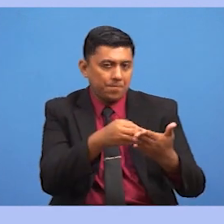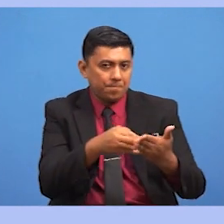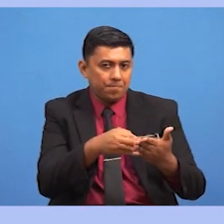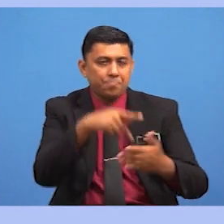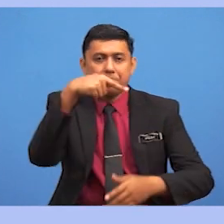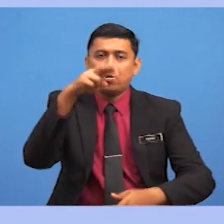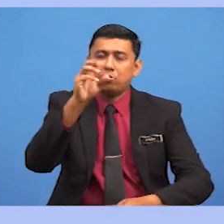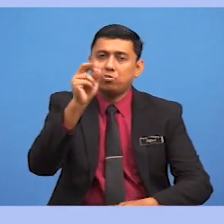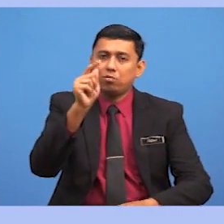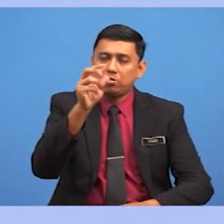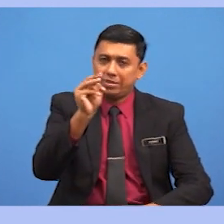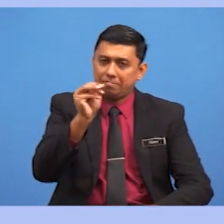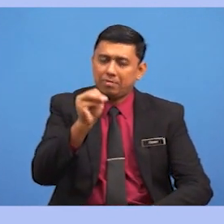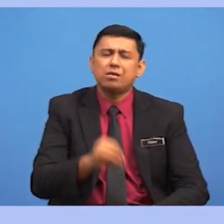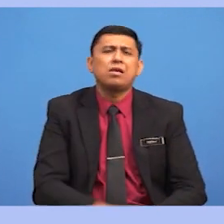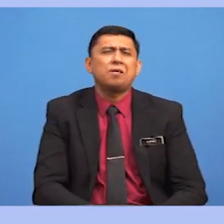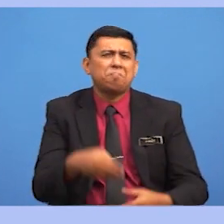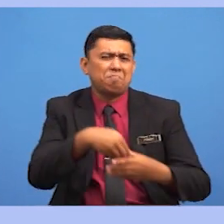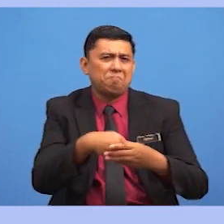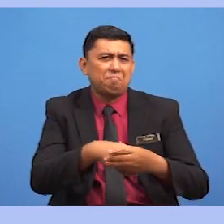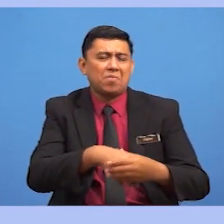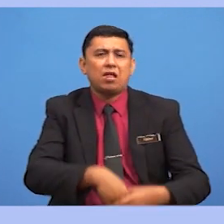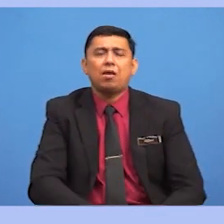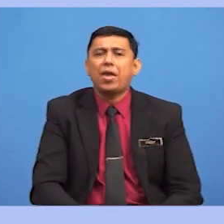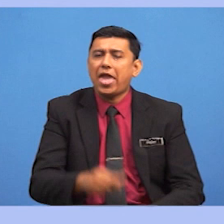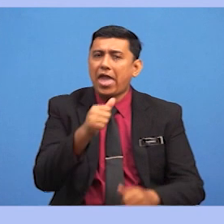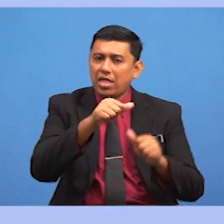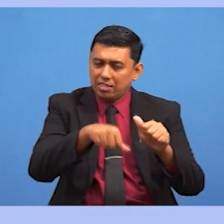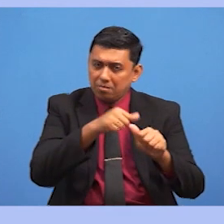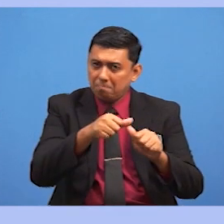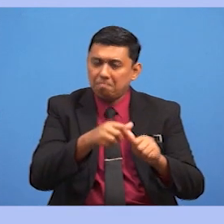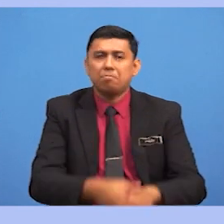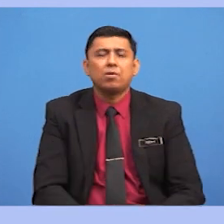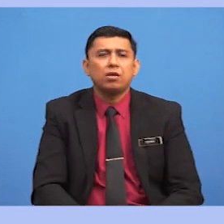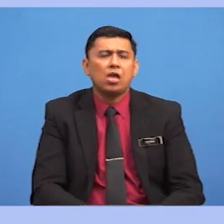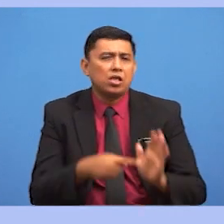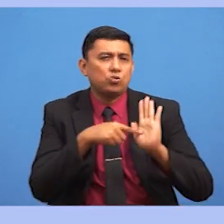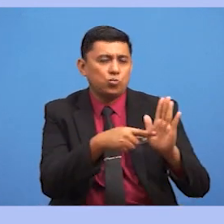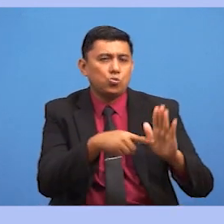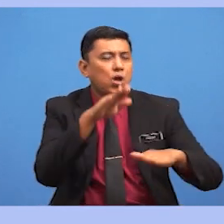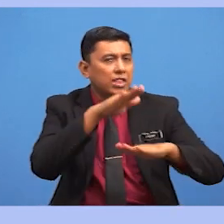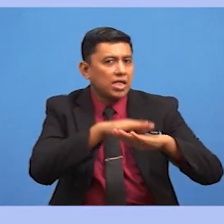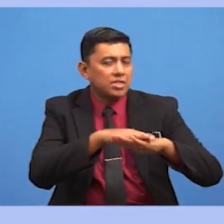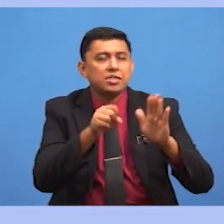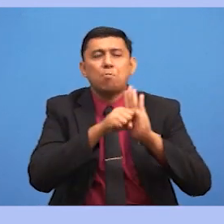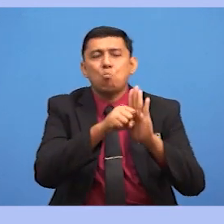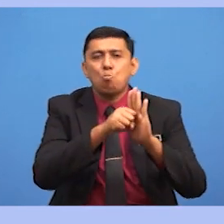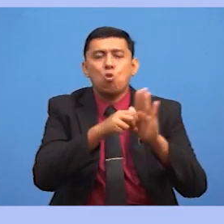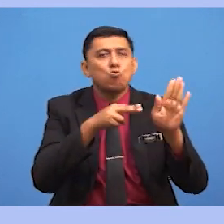proton yang terdapat di dalam nukleus sesuatu atom dan ia ditunjukkan di bahagian atas simbol